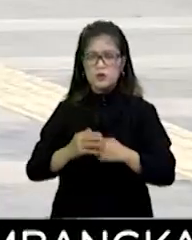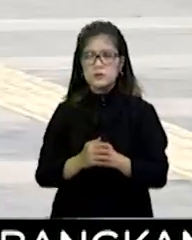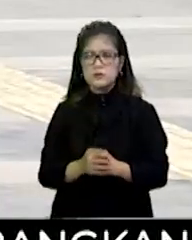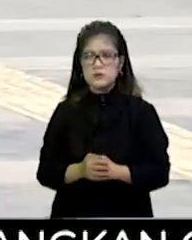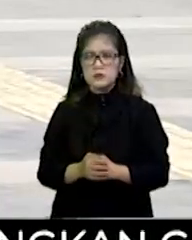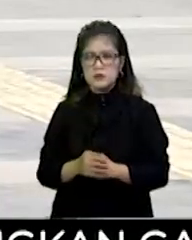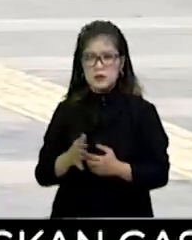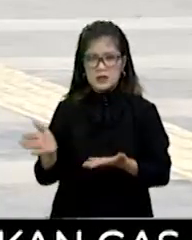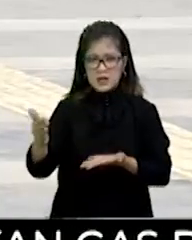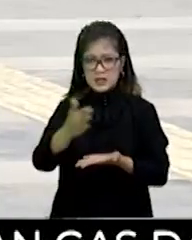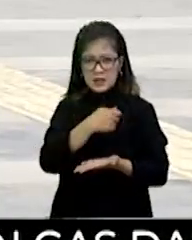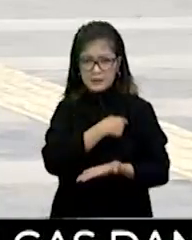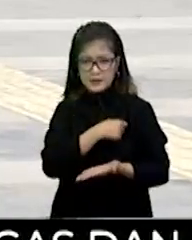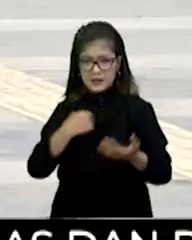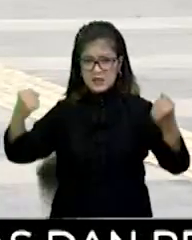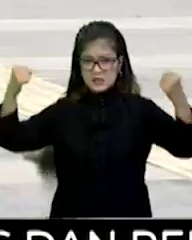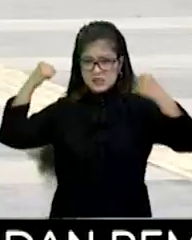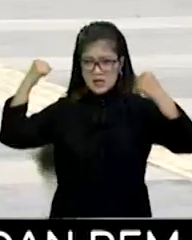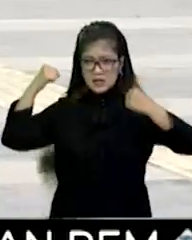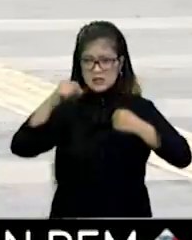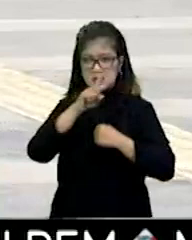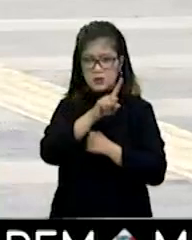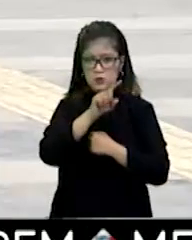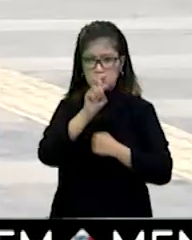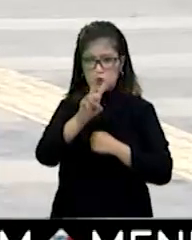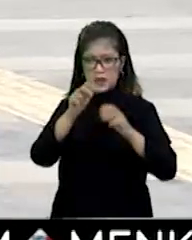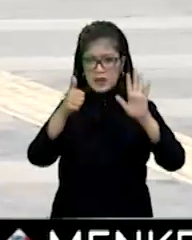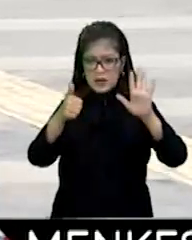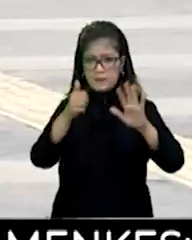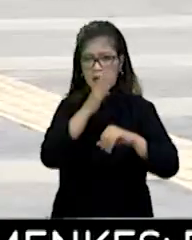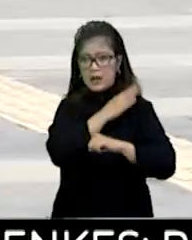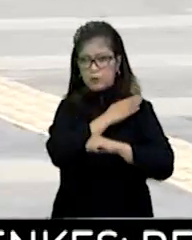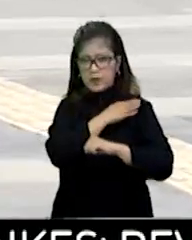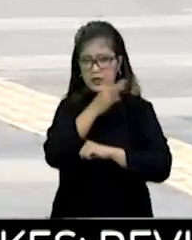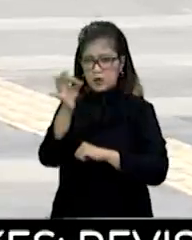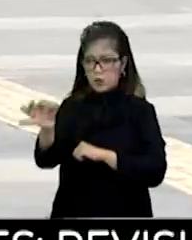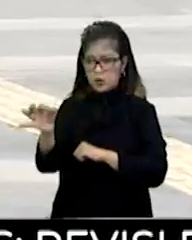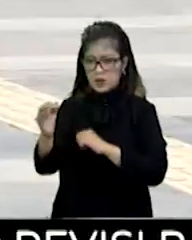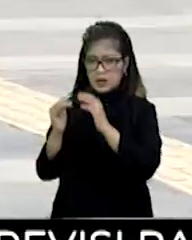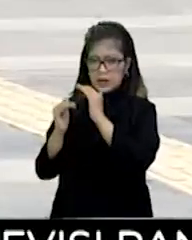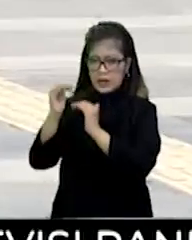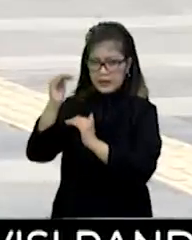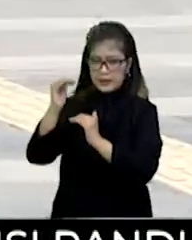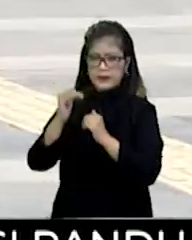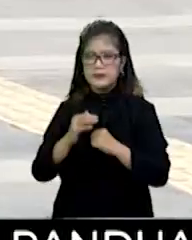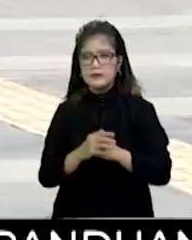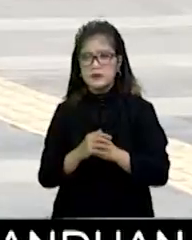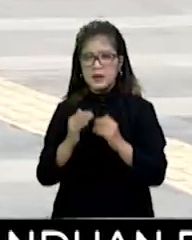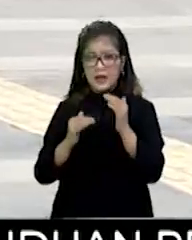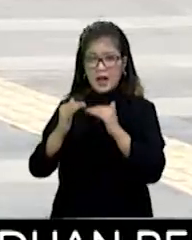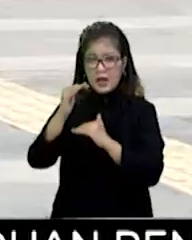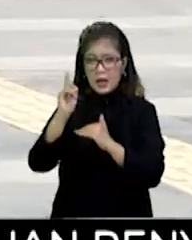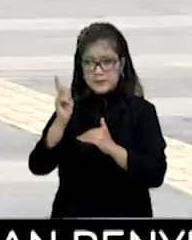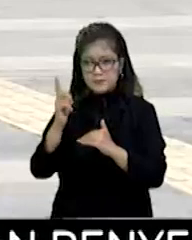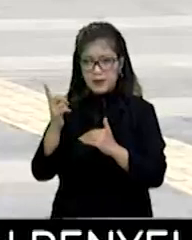data Kementerian Kesehatan, 126 kabupaten kota mengalami tren kenaikan. Kenaikan kasus ini didapat dari